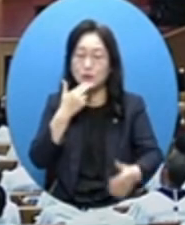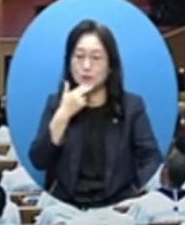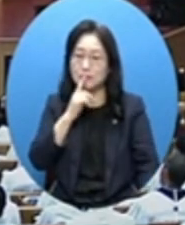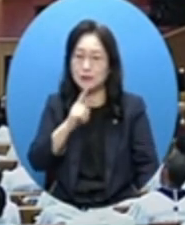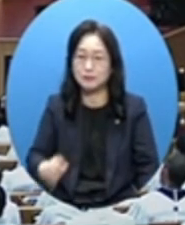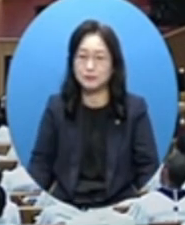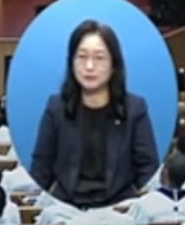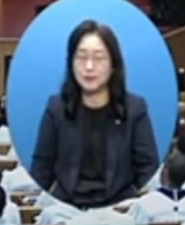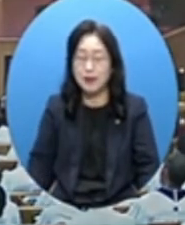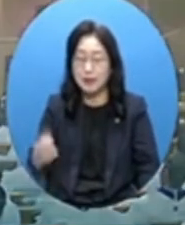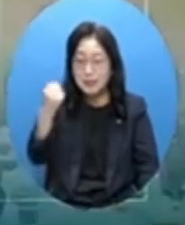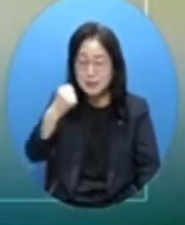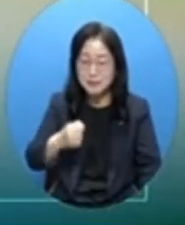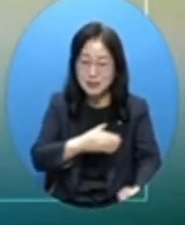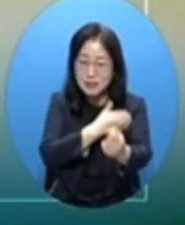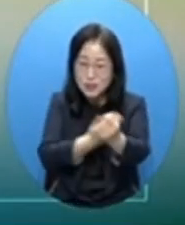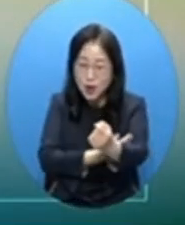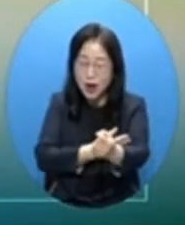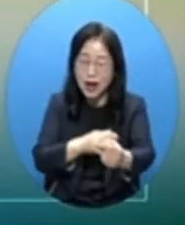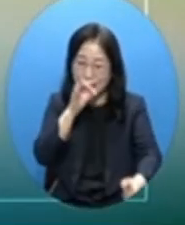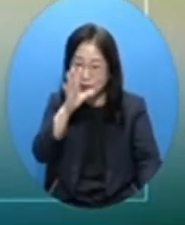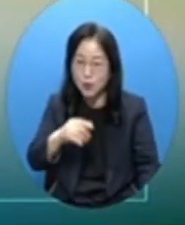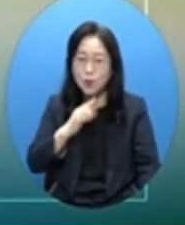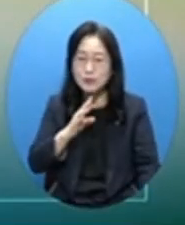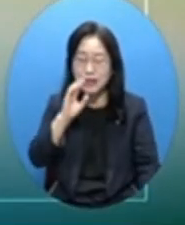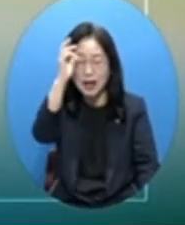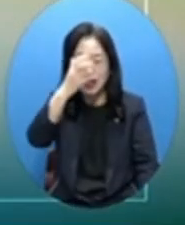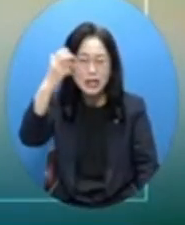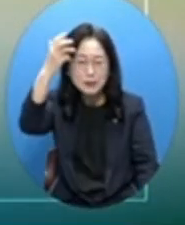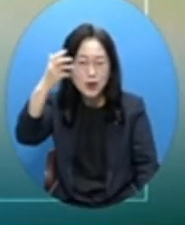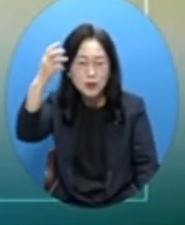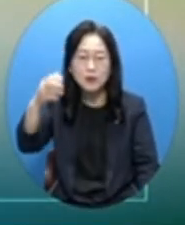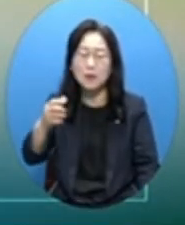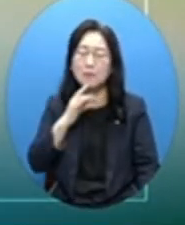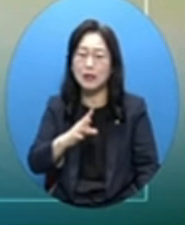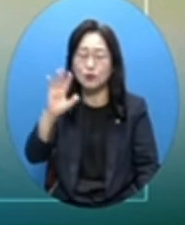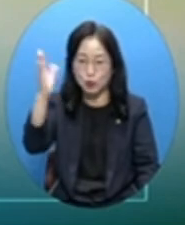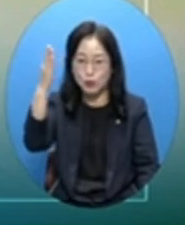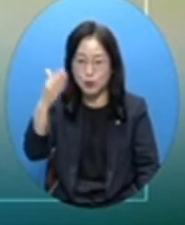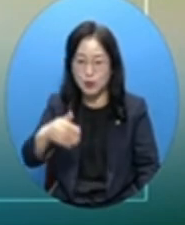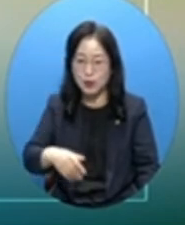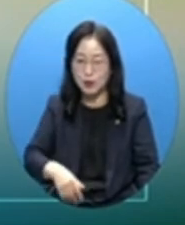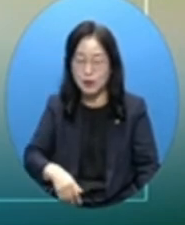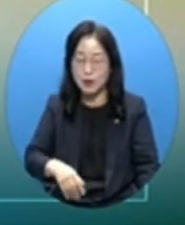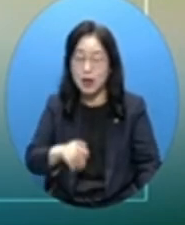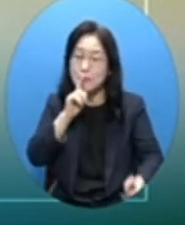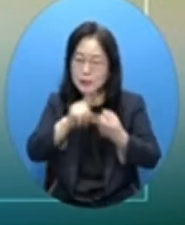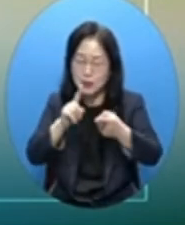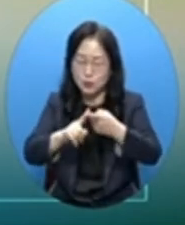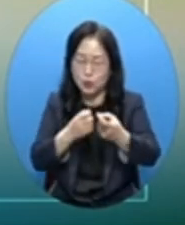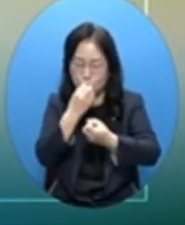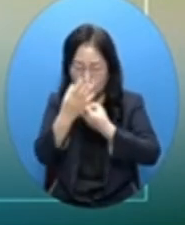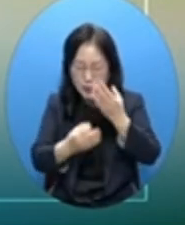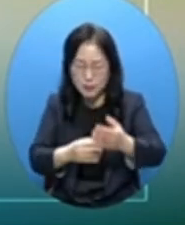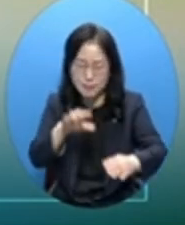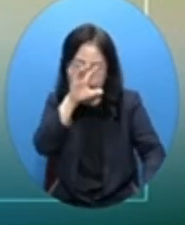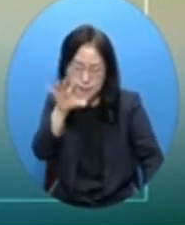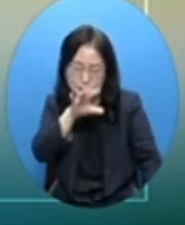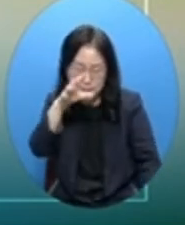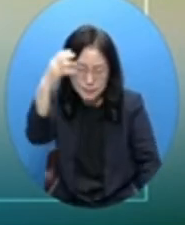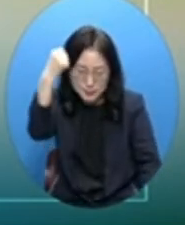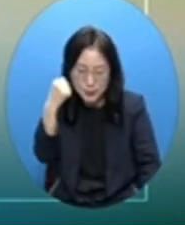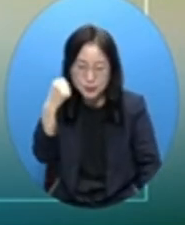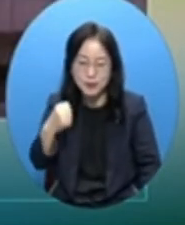4장 6절이는 힘으로 되지 아니하면 능력으로 되지 아니하며 오직 나의 영으로 됐느니라이 말씀을 묵상하고 고백하고 또 고백하고 고백합니다 그래서 한국에